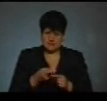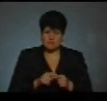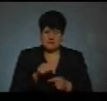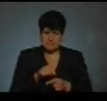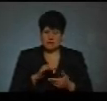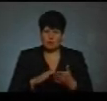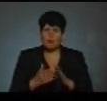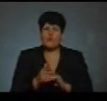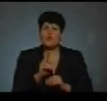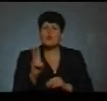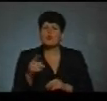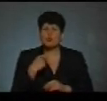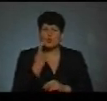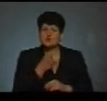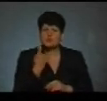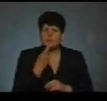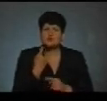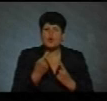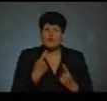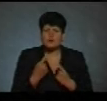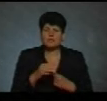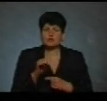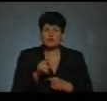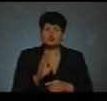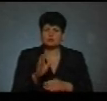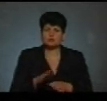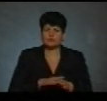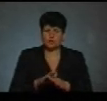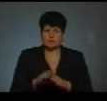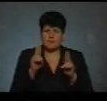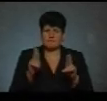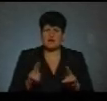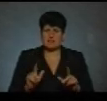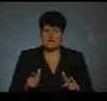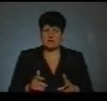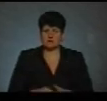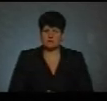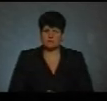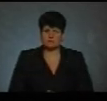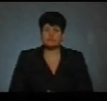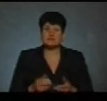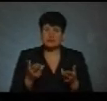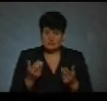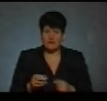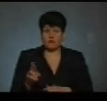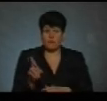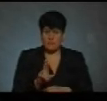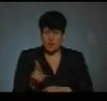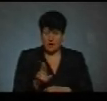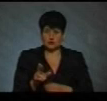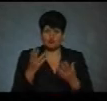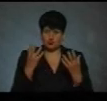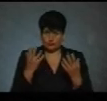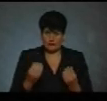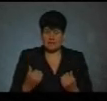домовленостей? Кому особисто говорили і хто про те, що будуть дотримуватись правил карантину? Так, в п'ятницю в день